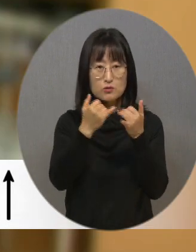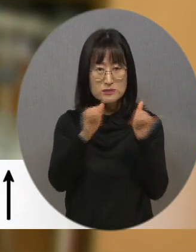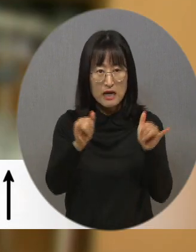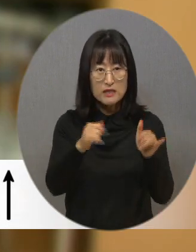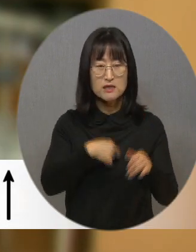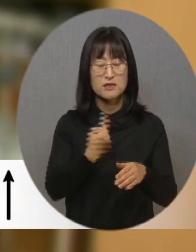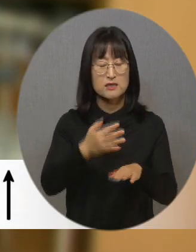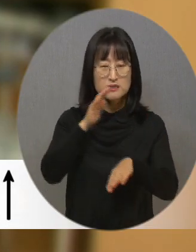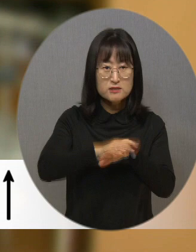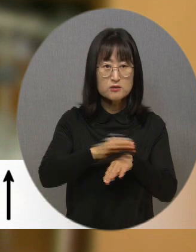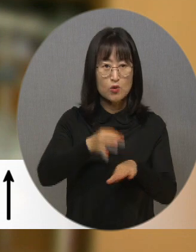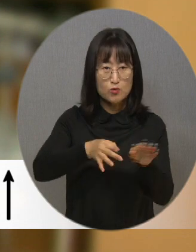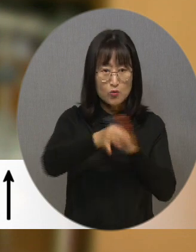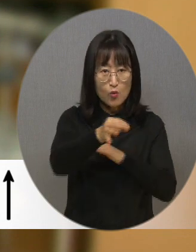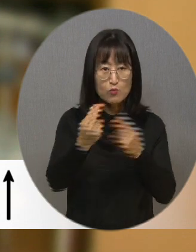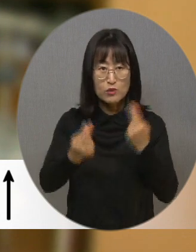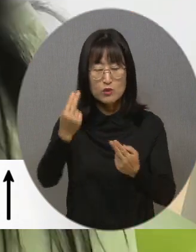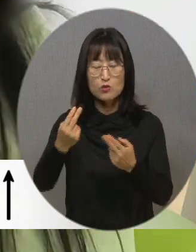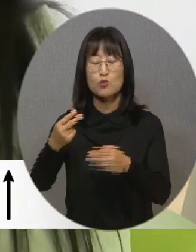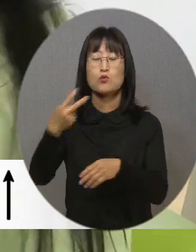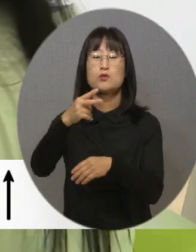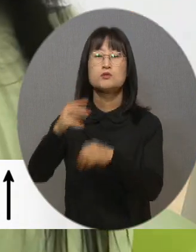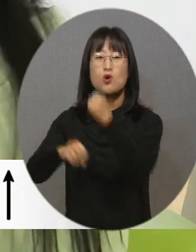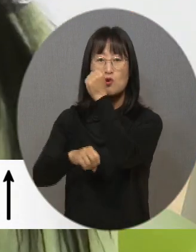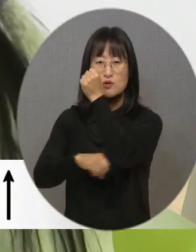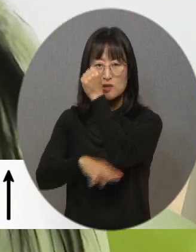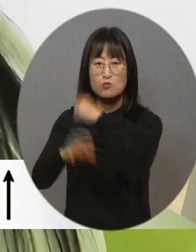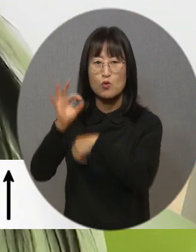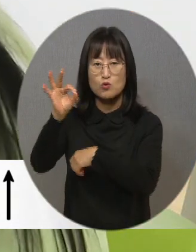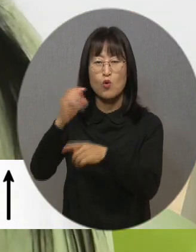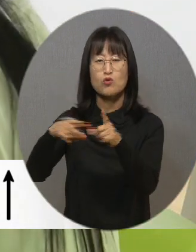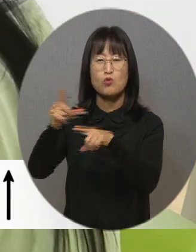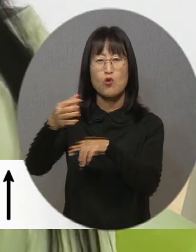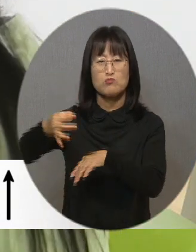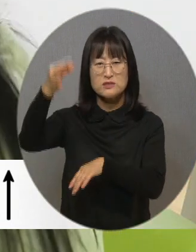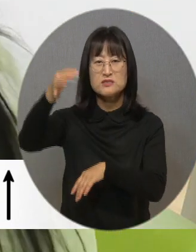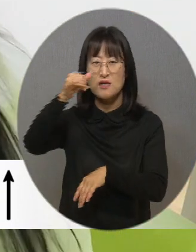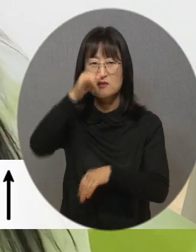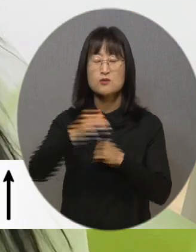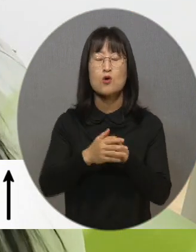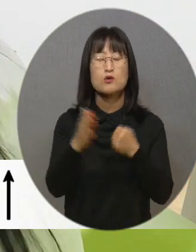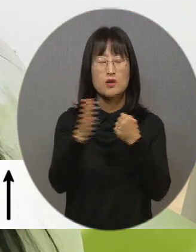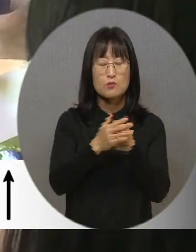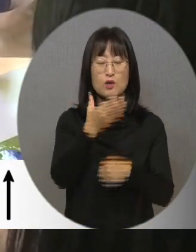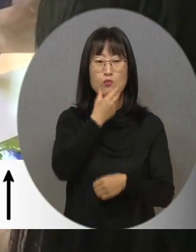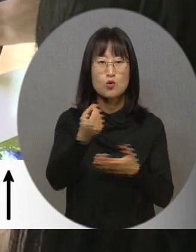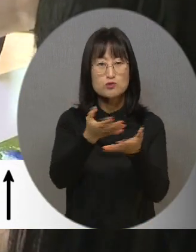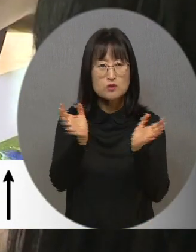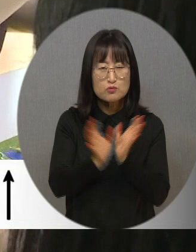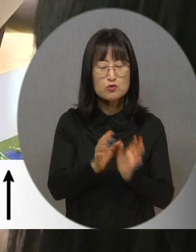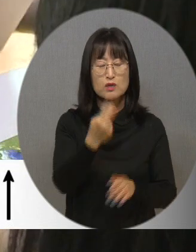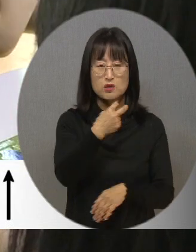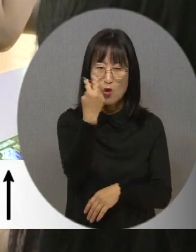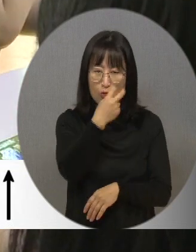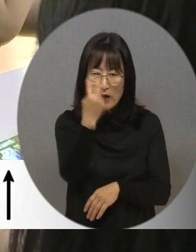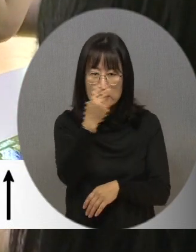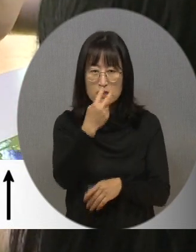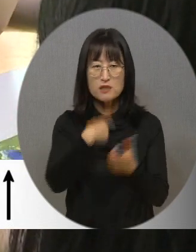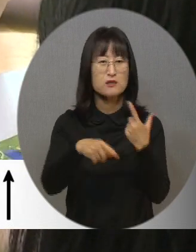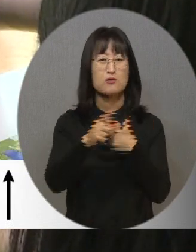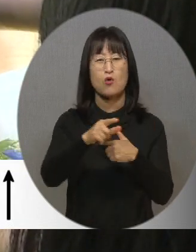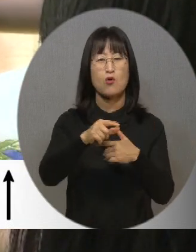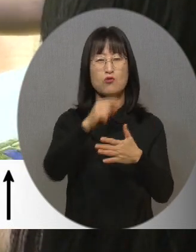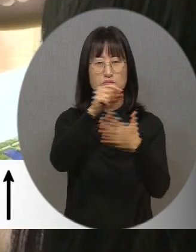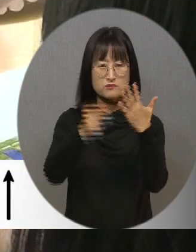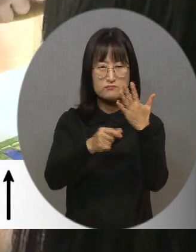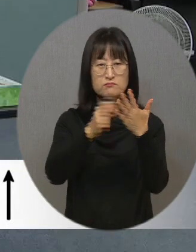더 높게 받는 곳도 있었습니다. 이에 최 의원은 복지부의 서비스 단가 관리에 관한 지침 강화 등을 통해